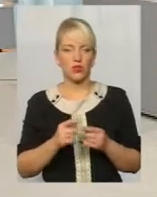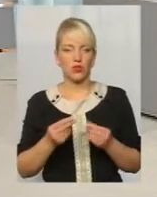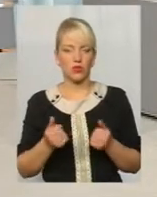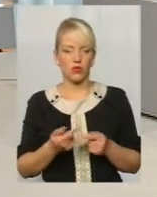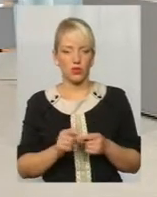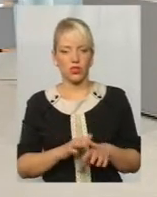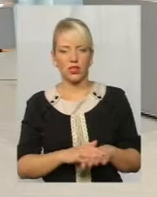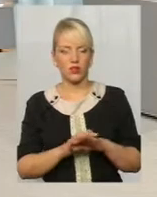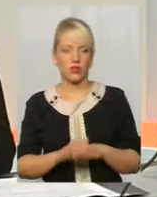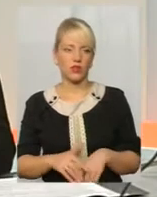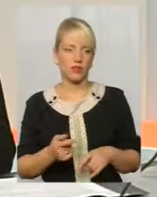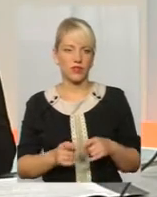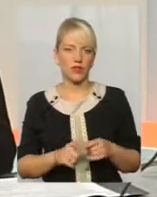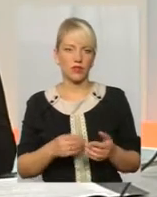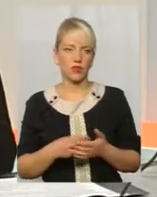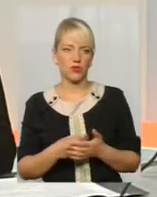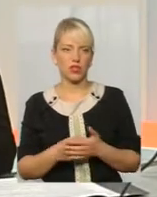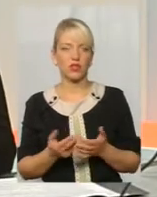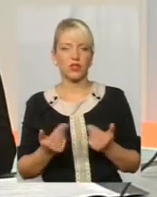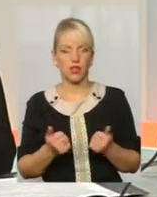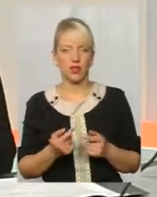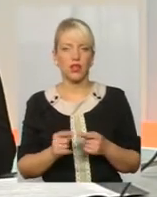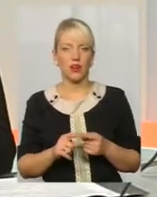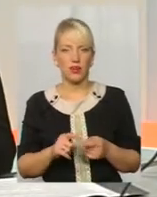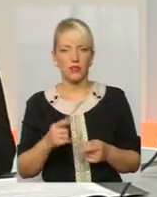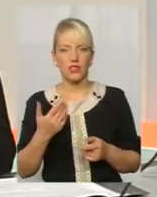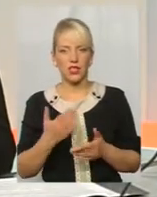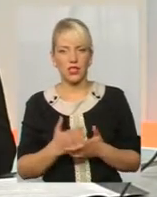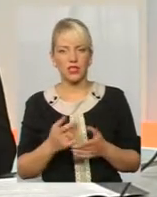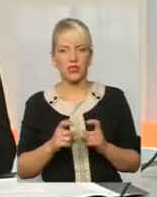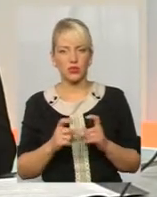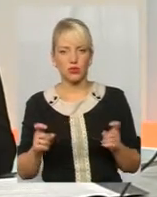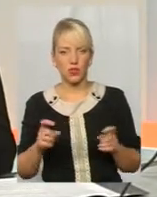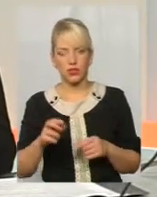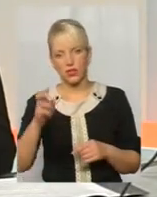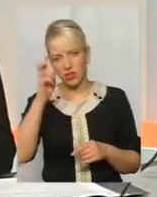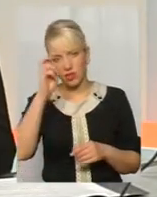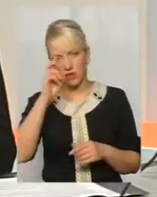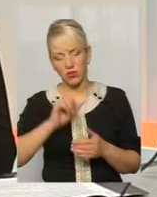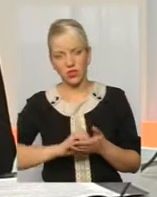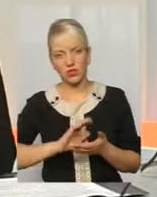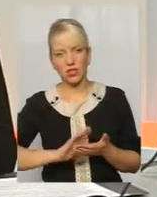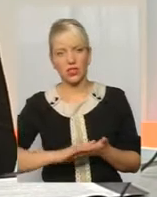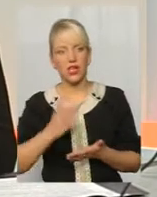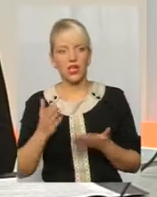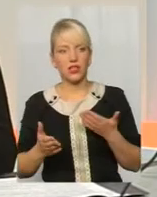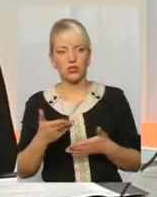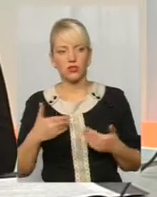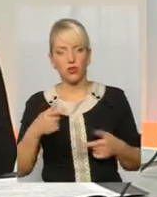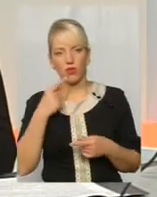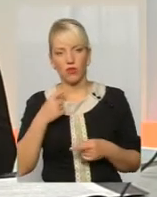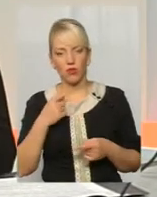в цей же бюджет. Сільський, селищний, міський, угу. Так. Безпосередньо це є суб'єкти державної реєстрації. Якщо ми говоримо